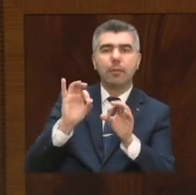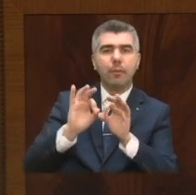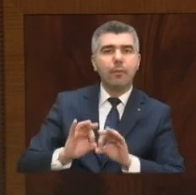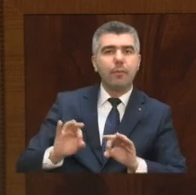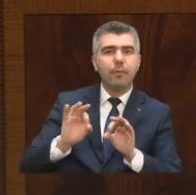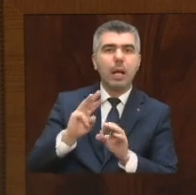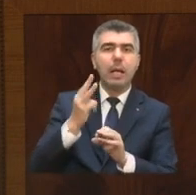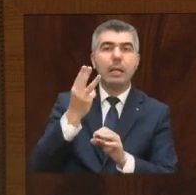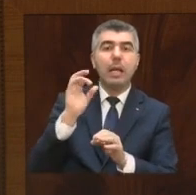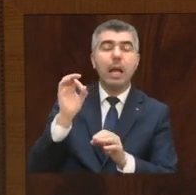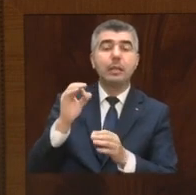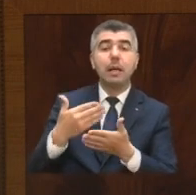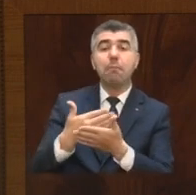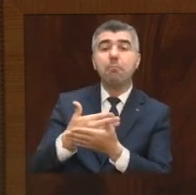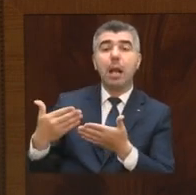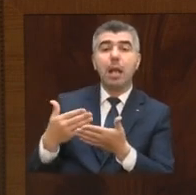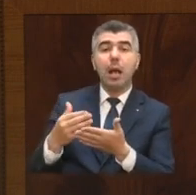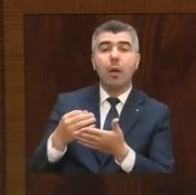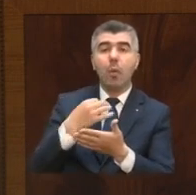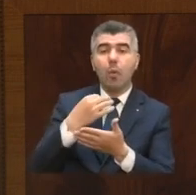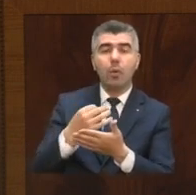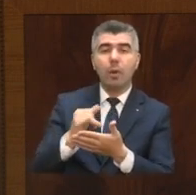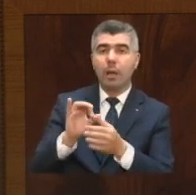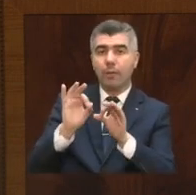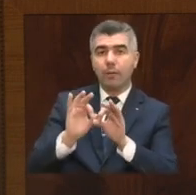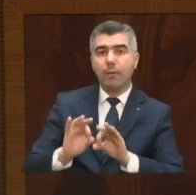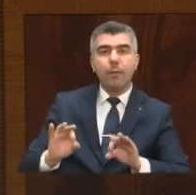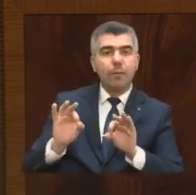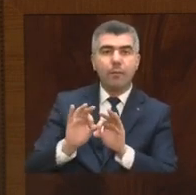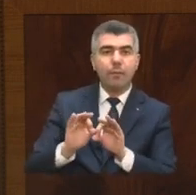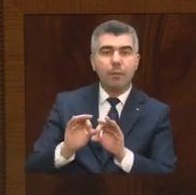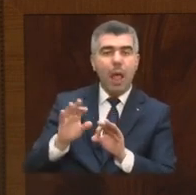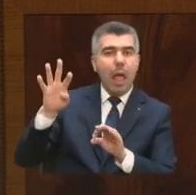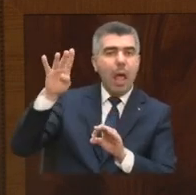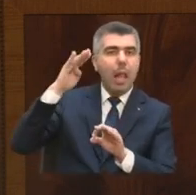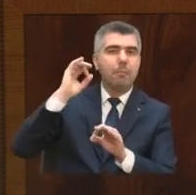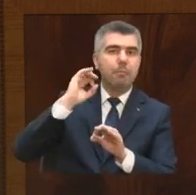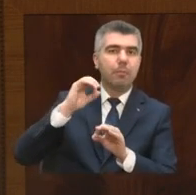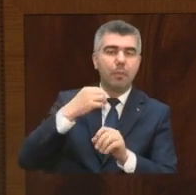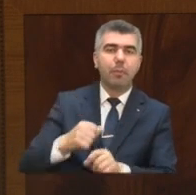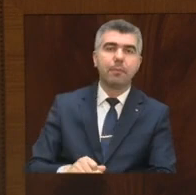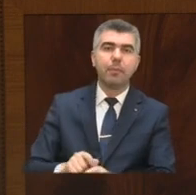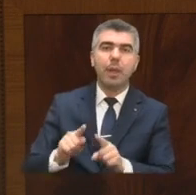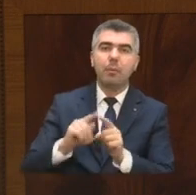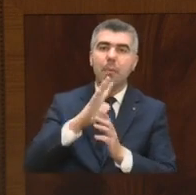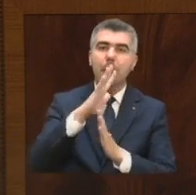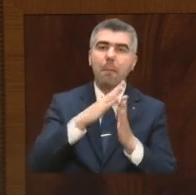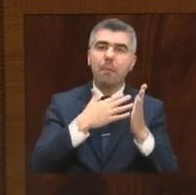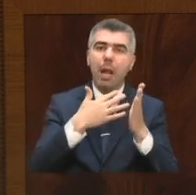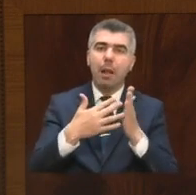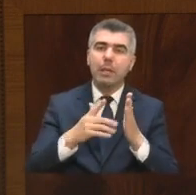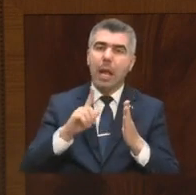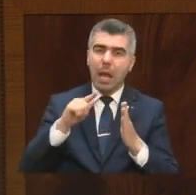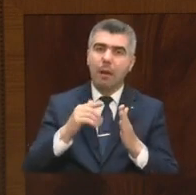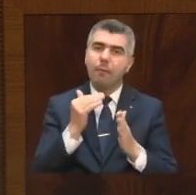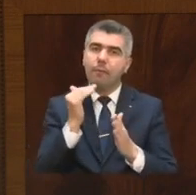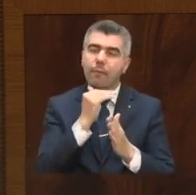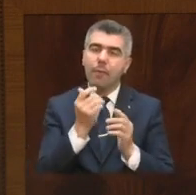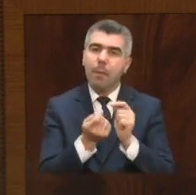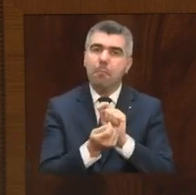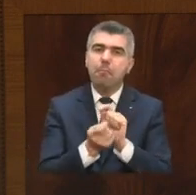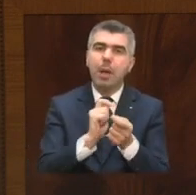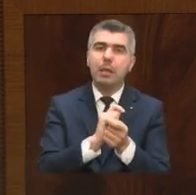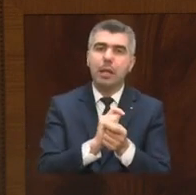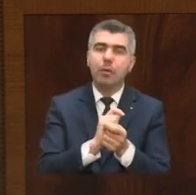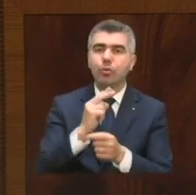مليار التي خصصت لها ام فقط التسويق للاوهام جئتم بالمخطط الوطني لتسريع تحول منظومه